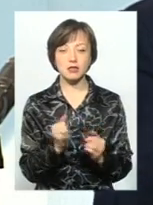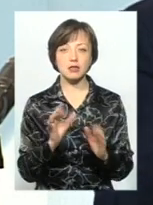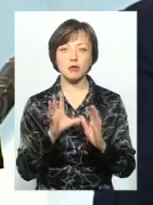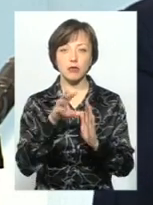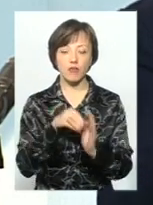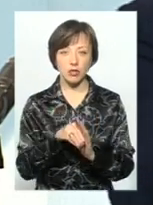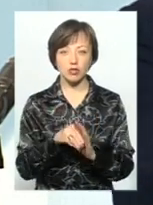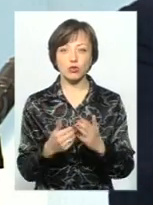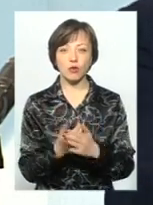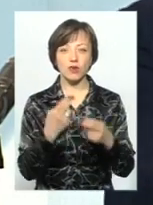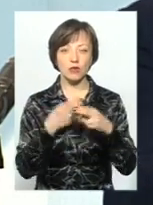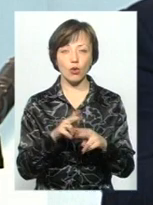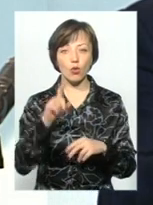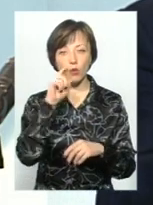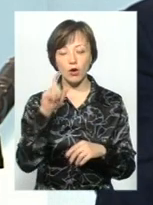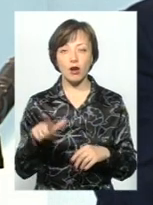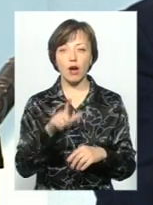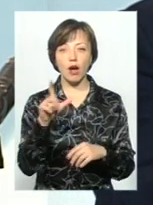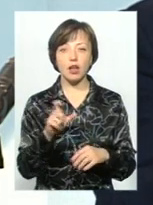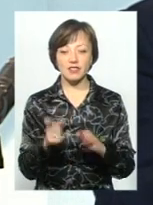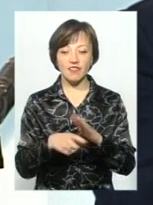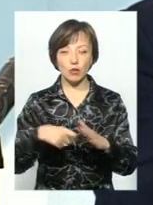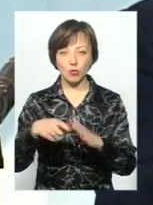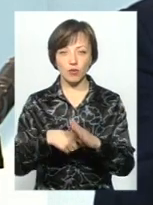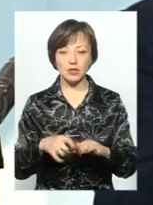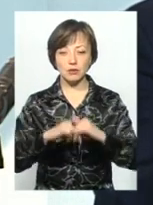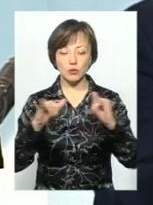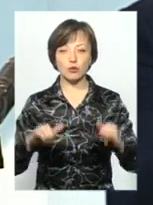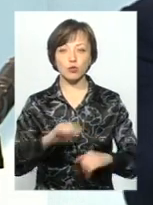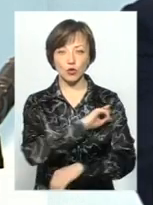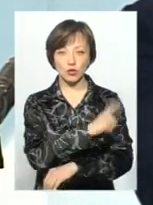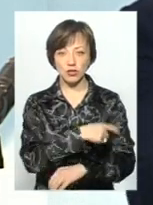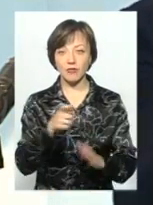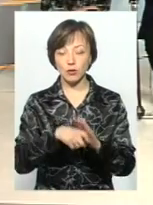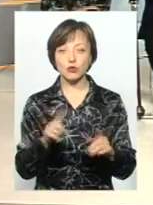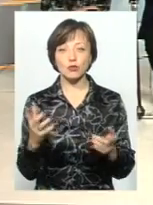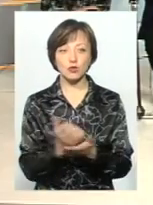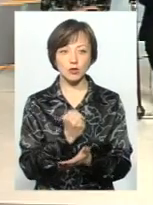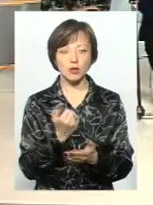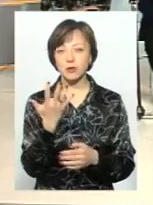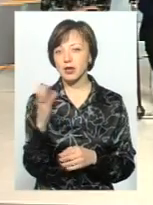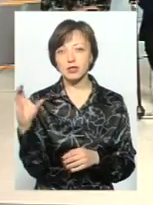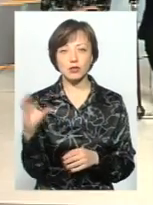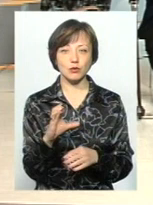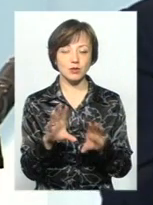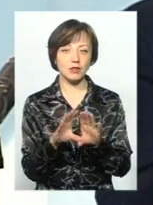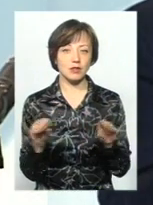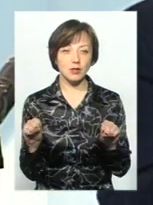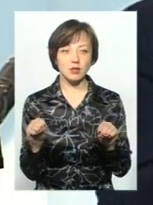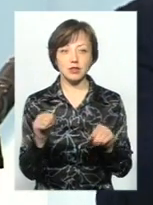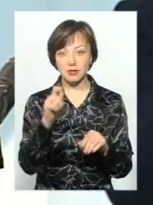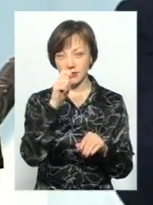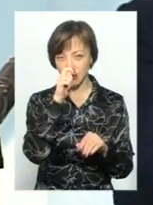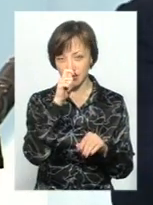запровадження нових технологій для Укргазвидобування, для того, щоб збільшити потужності по видобуванню. І що виходить? Будь ласка, 5 секунд і все. З